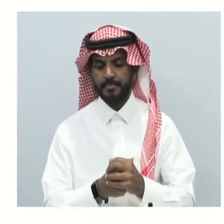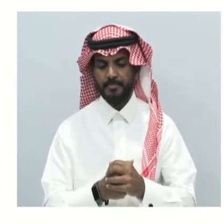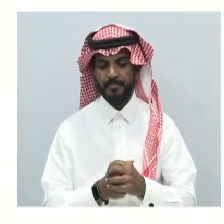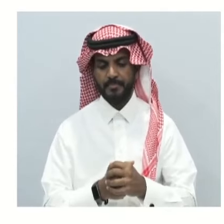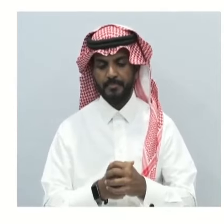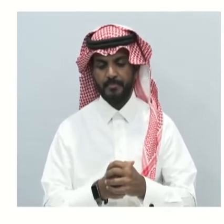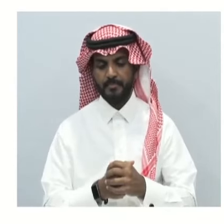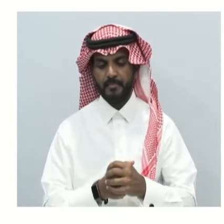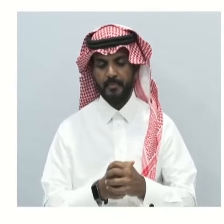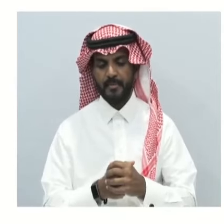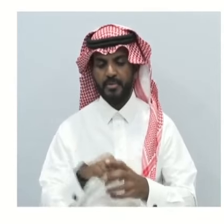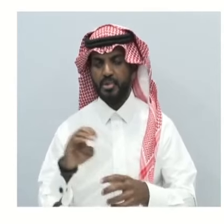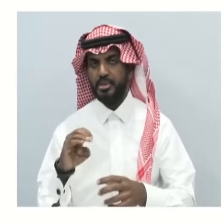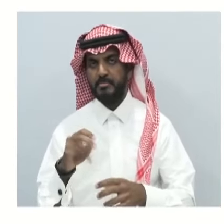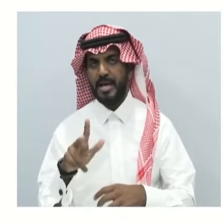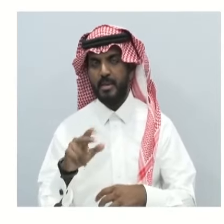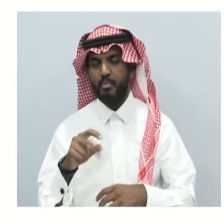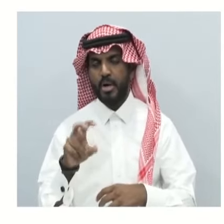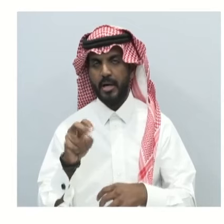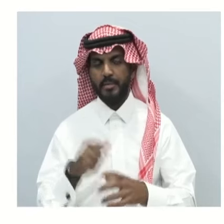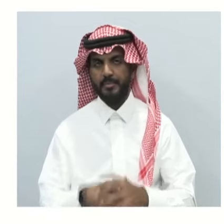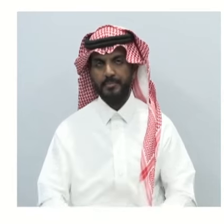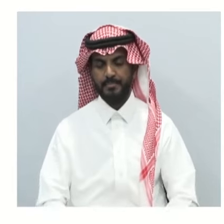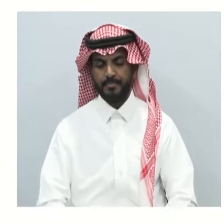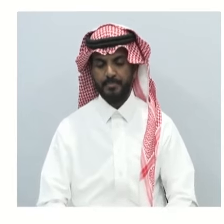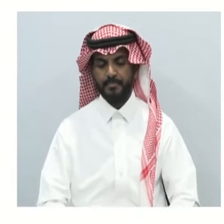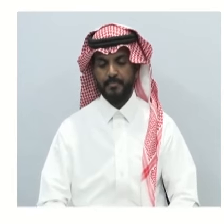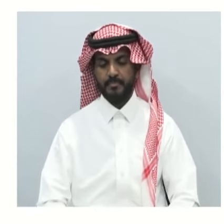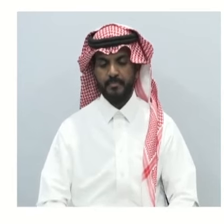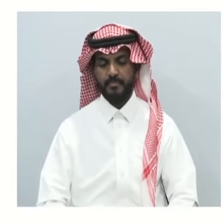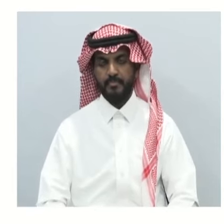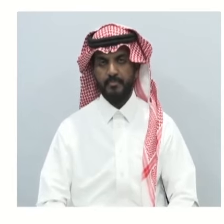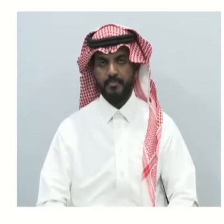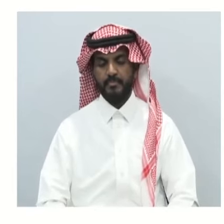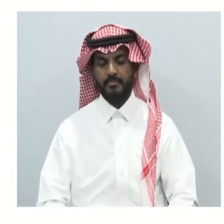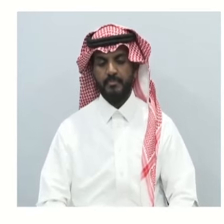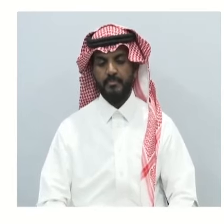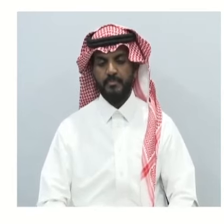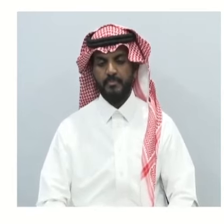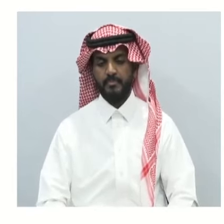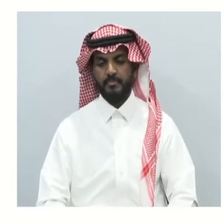احسنتم يكون ذلك القمر في طور المحاق